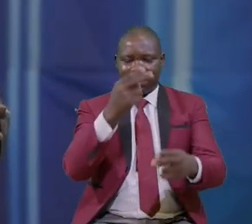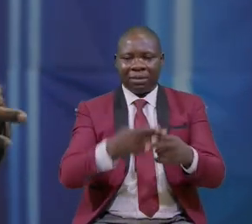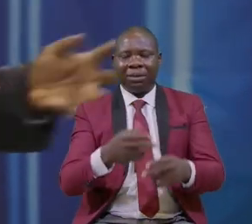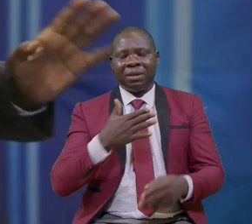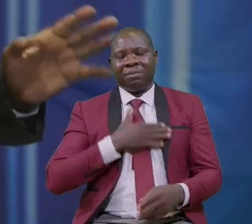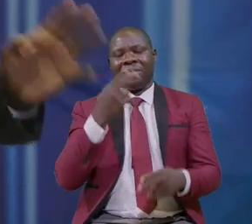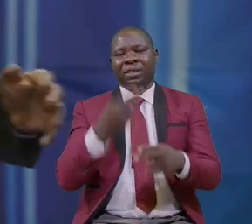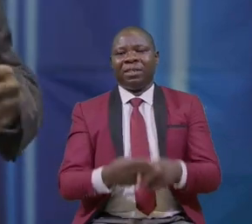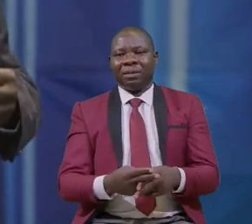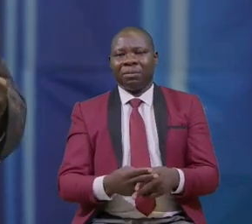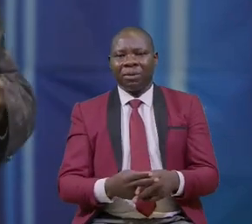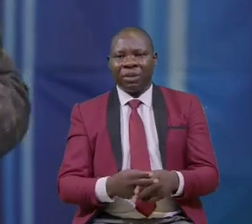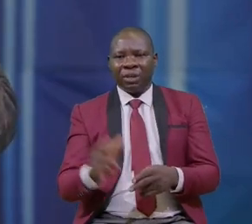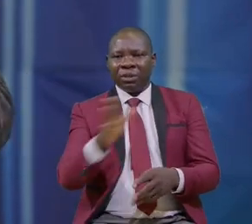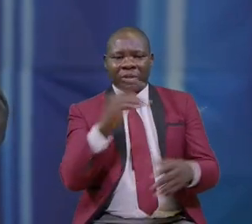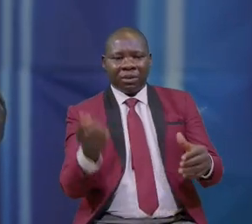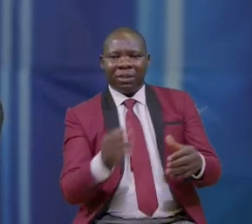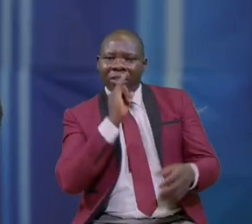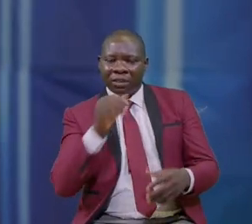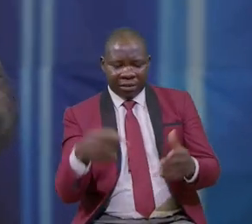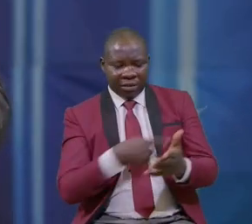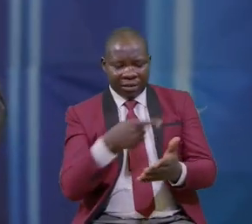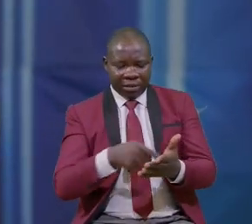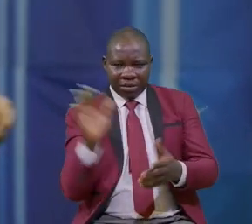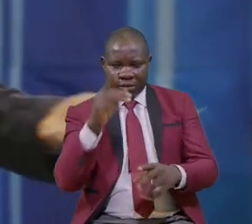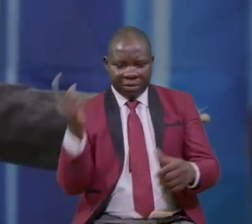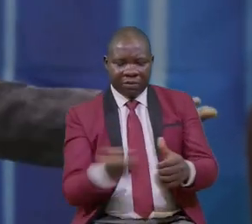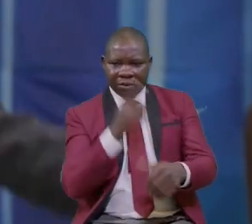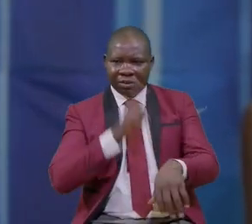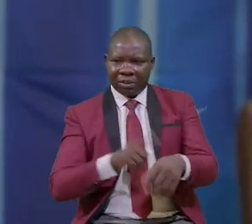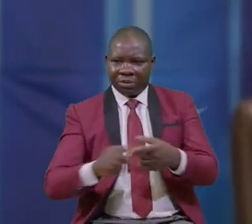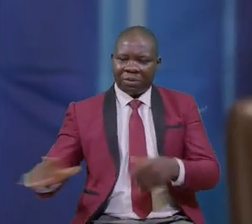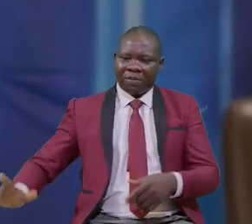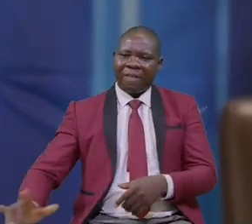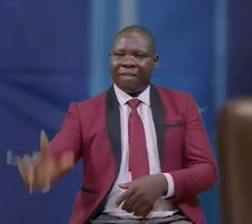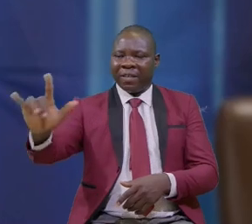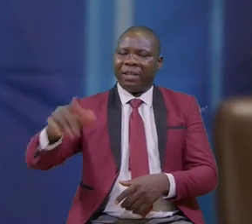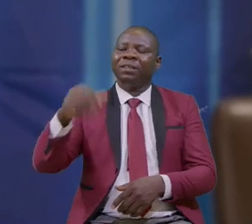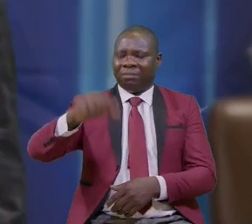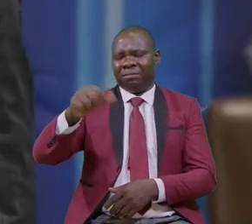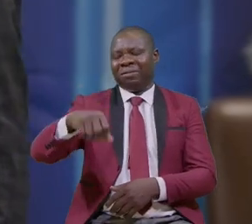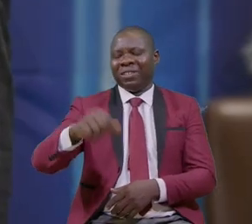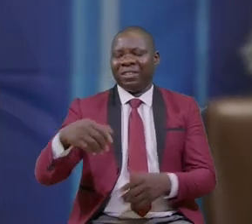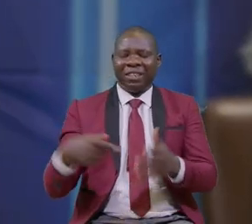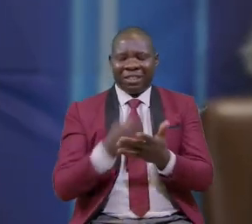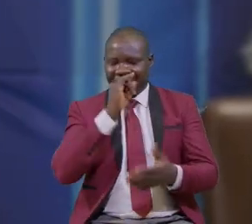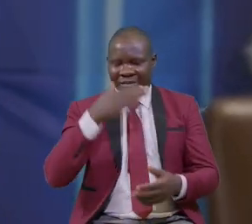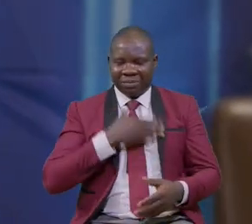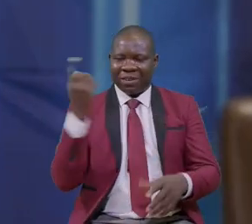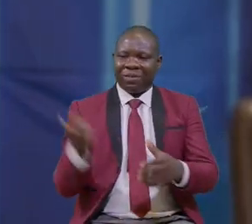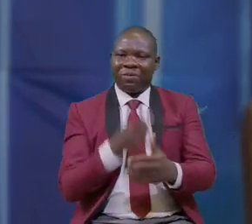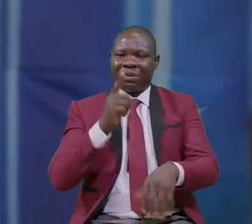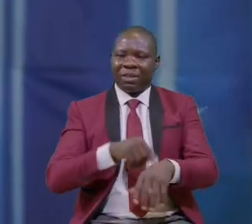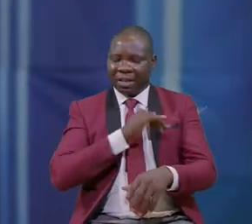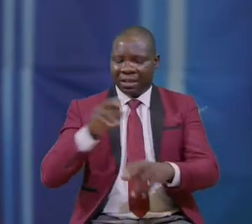nom. Il dit, c'est la première fois que tu voyages par avion. Il dit, tu dis oui, c'est la première fois que je prends l'avion. Et il s'assoit